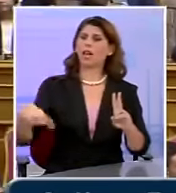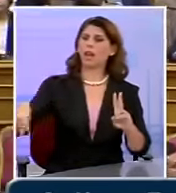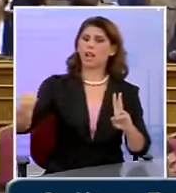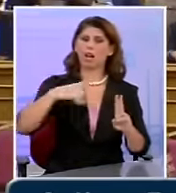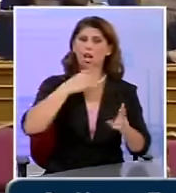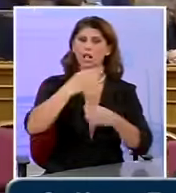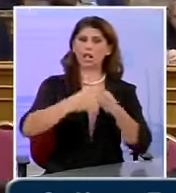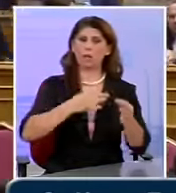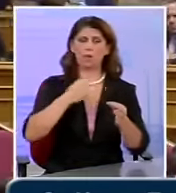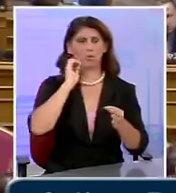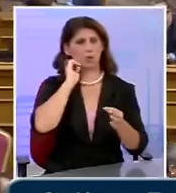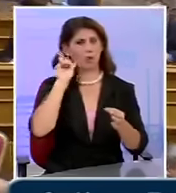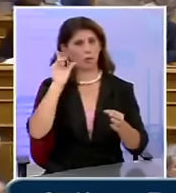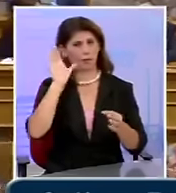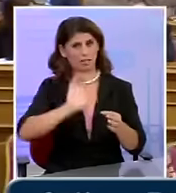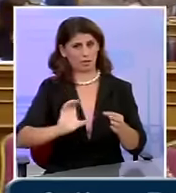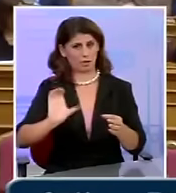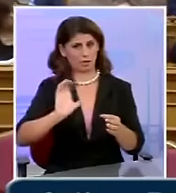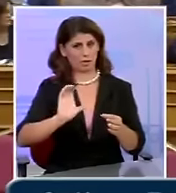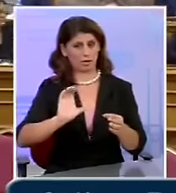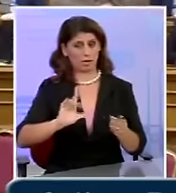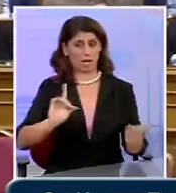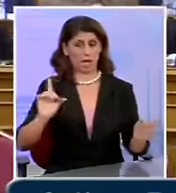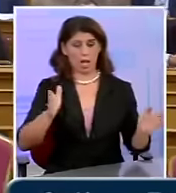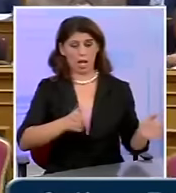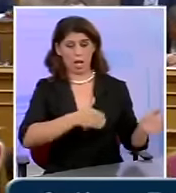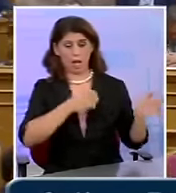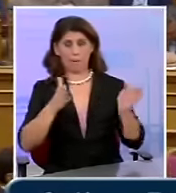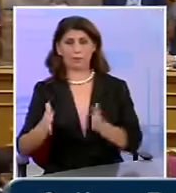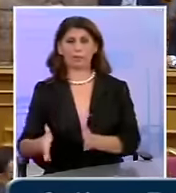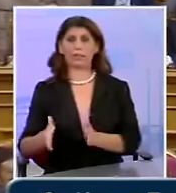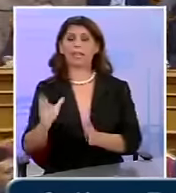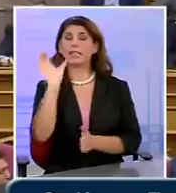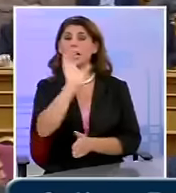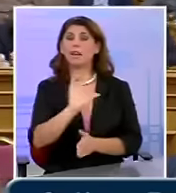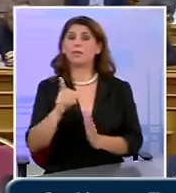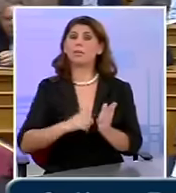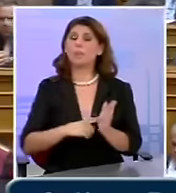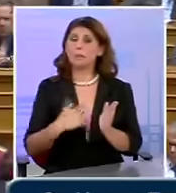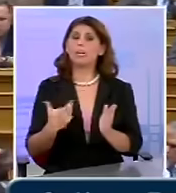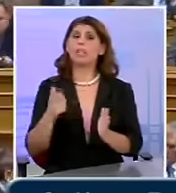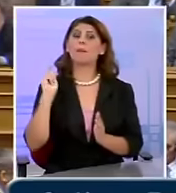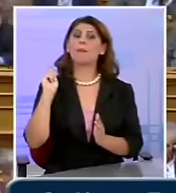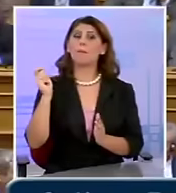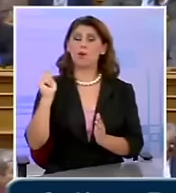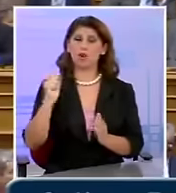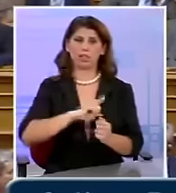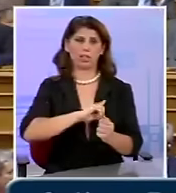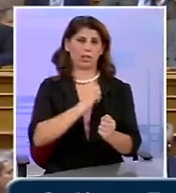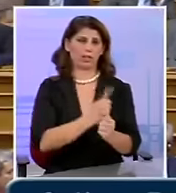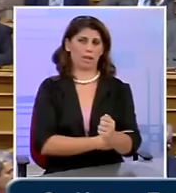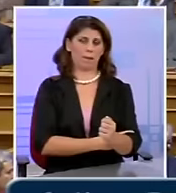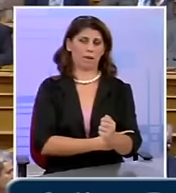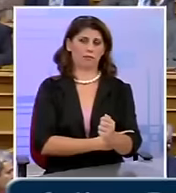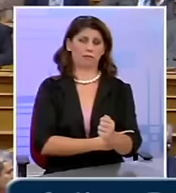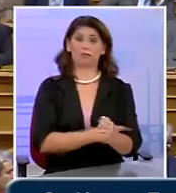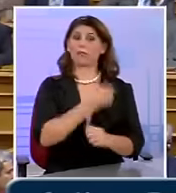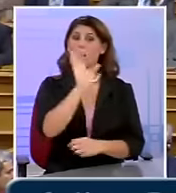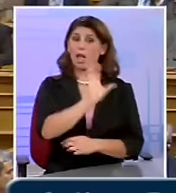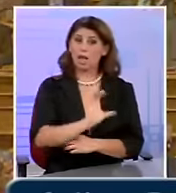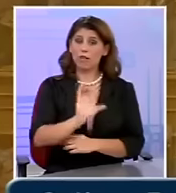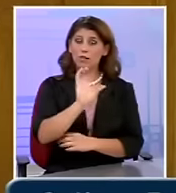ονόματος της Ευρώπης. Αντίθετα, η Ευρώπη θα πρέπει να είναι μια πολιτική δύναμη. Η Ευρώπη θα